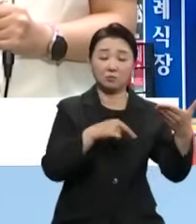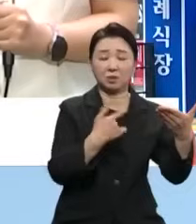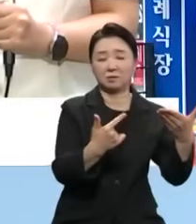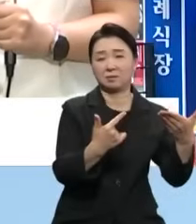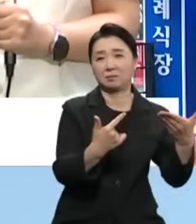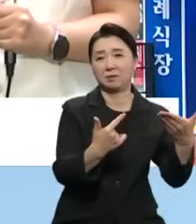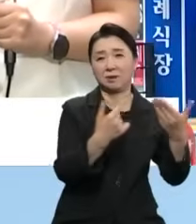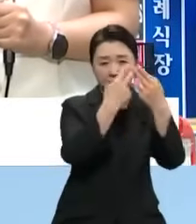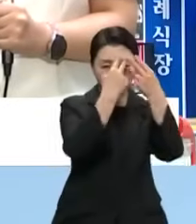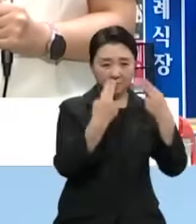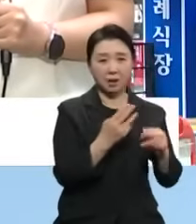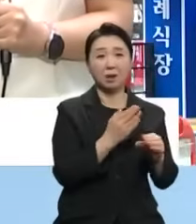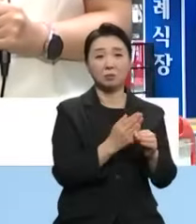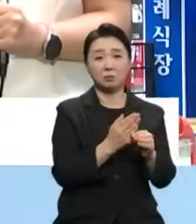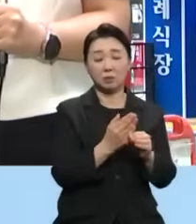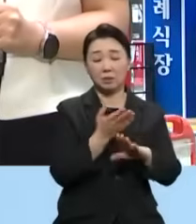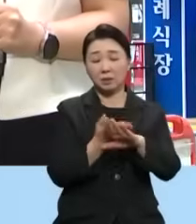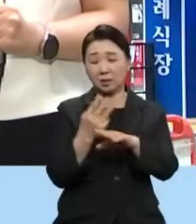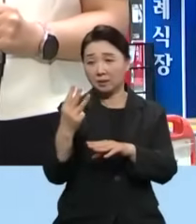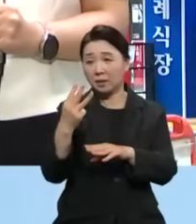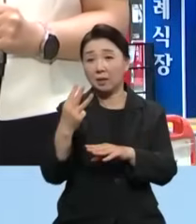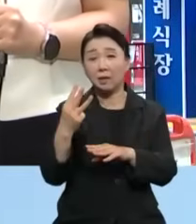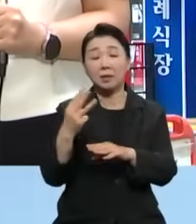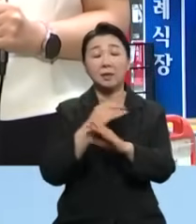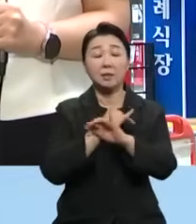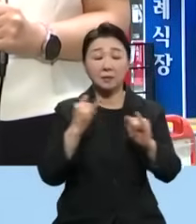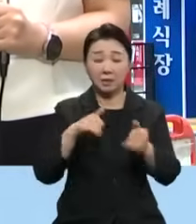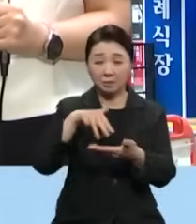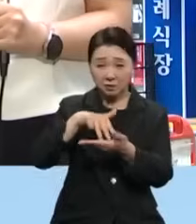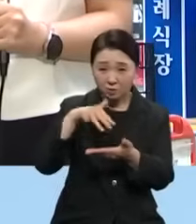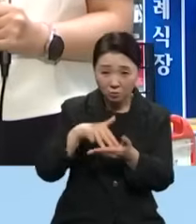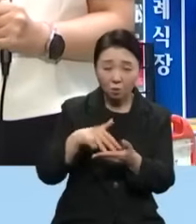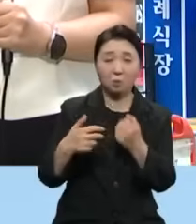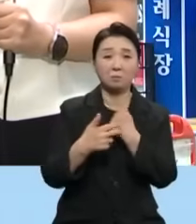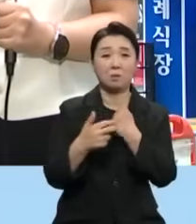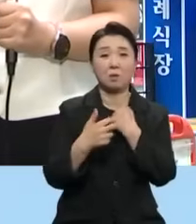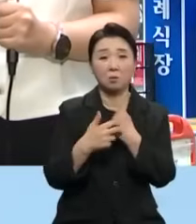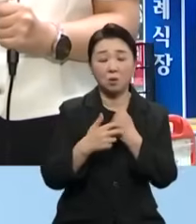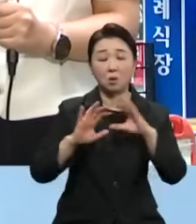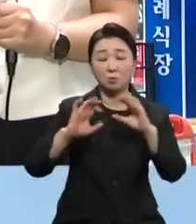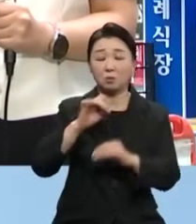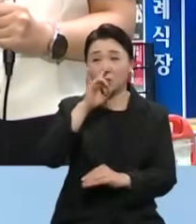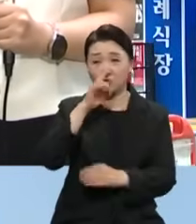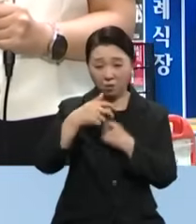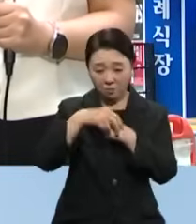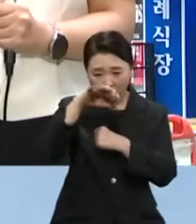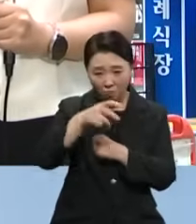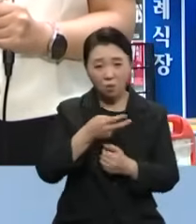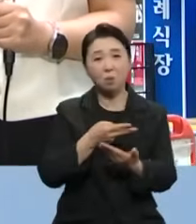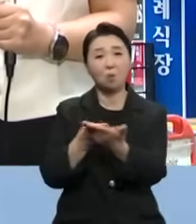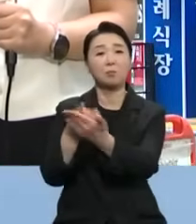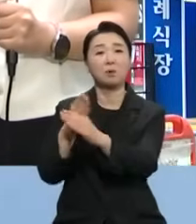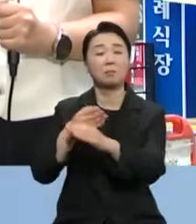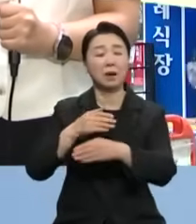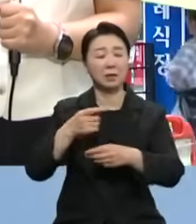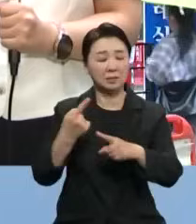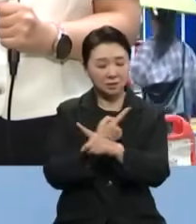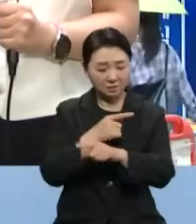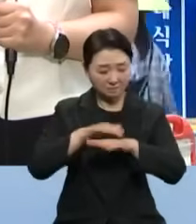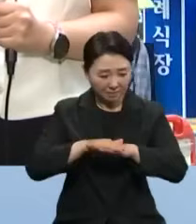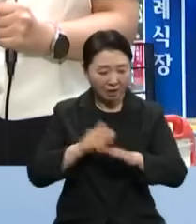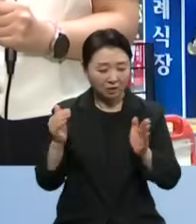6명이 안치돼 있고요. 다른 3명은 사고 직후 신촌 세브란스병원, 국립중앙의료원 등으로 옮겨져 응급처치를